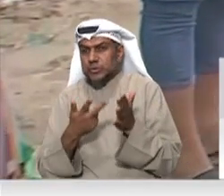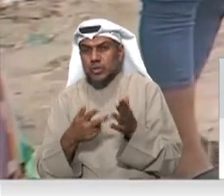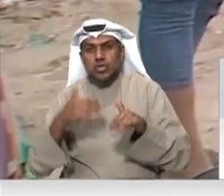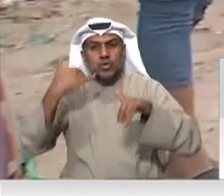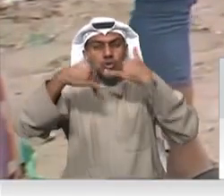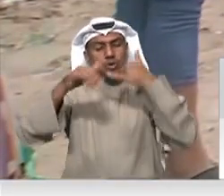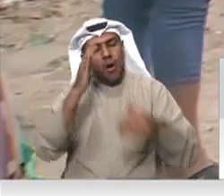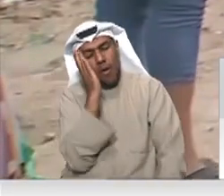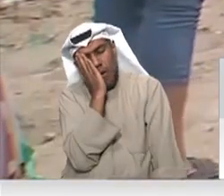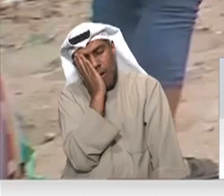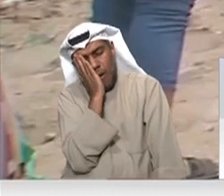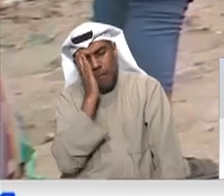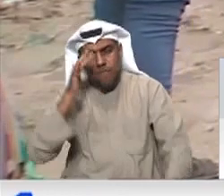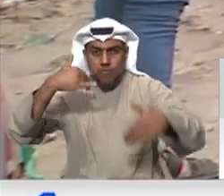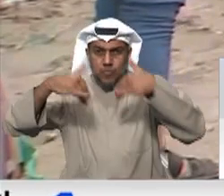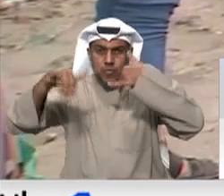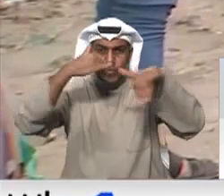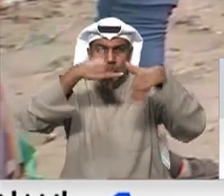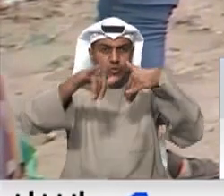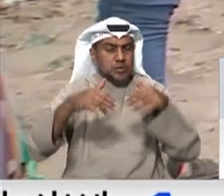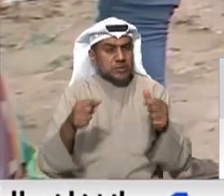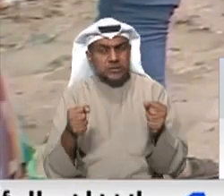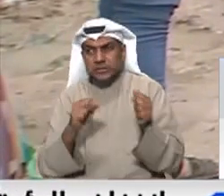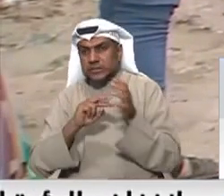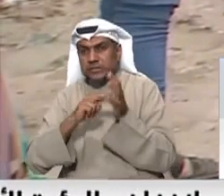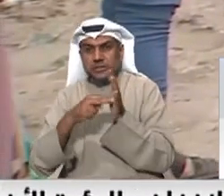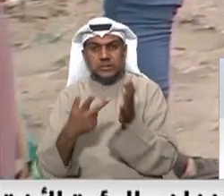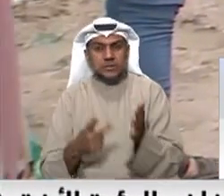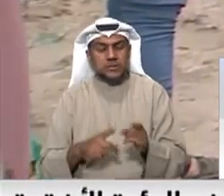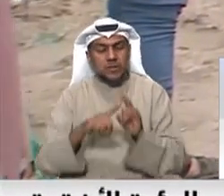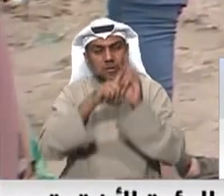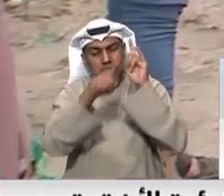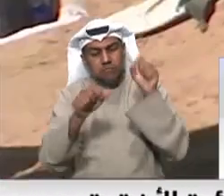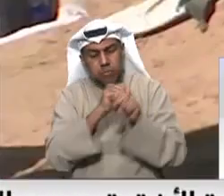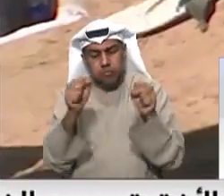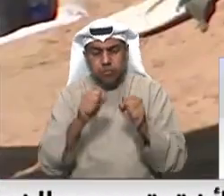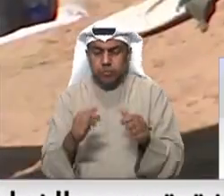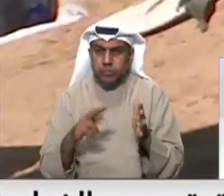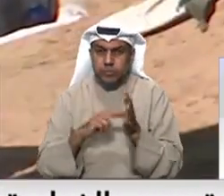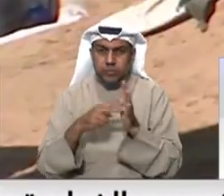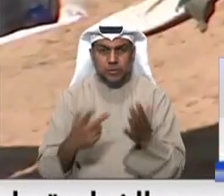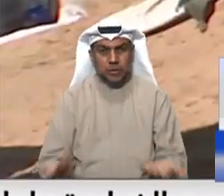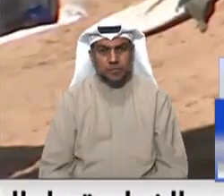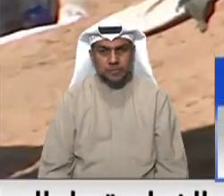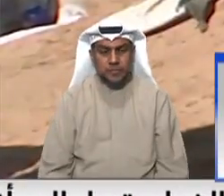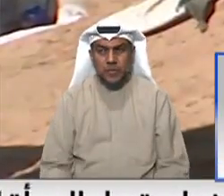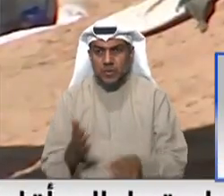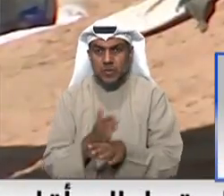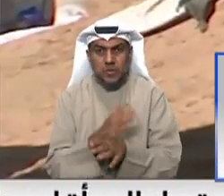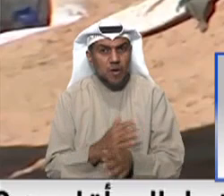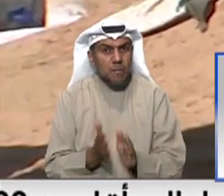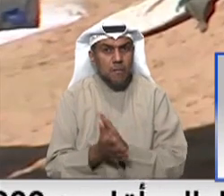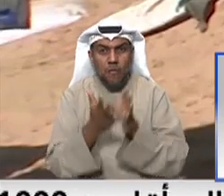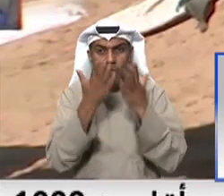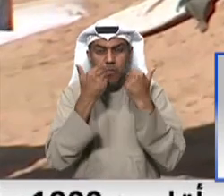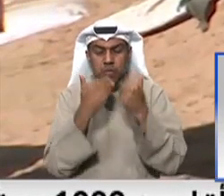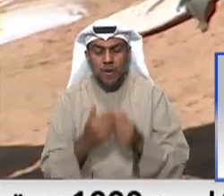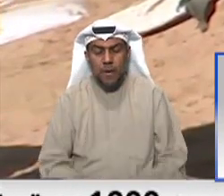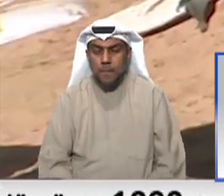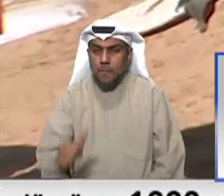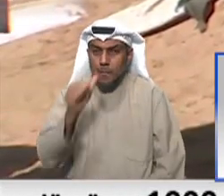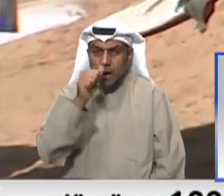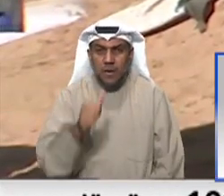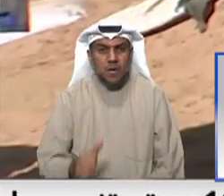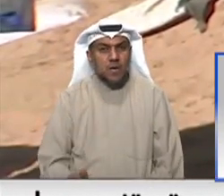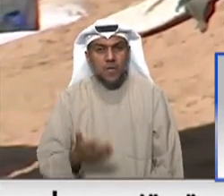فيها بعد ان وصلوا رفح تحت ضربات الاحتلال وقصفه قعدنا فيشي لكهربا ولا ميه وبنصف دور